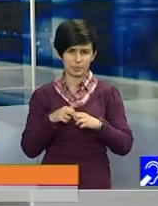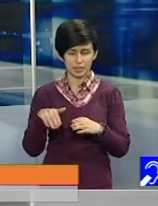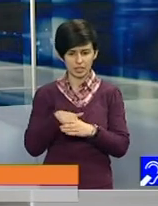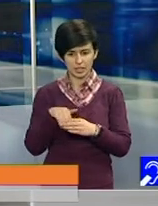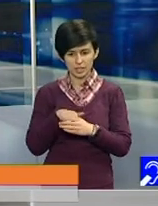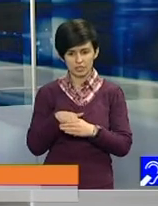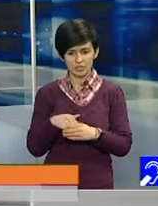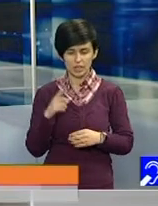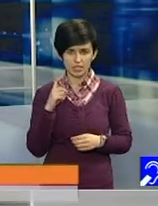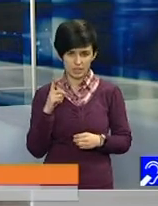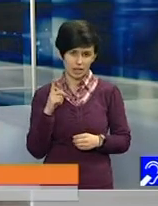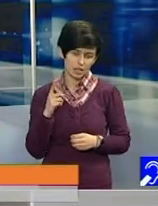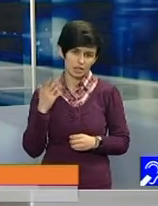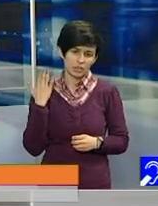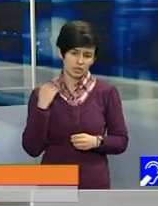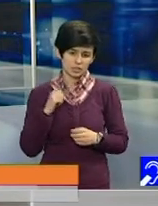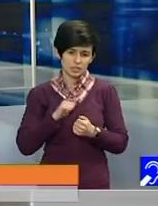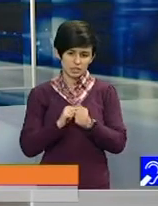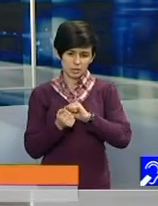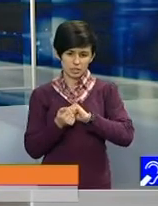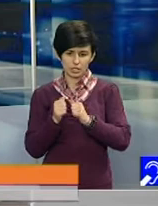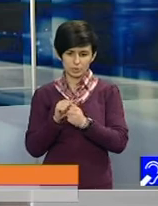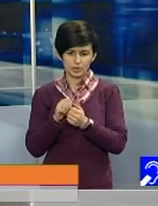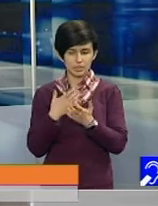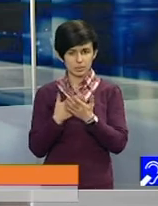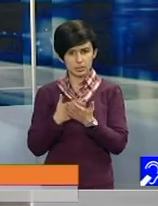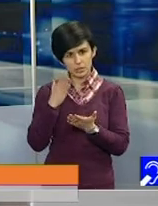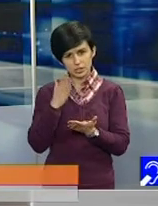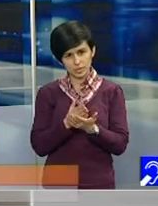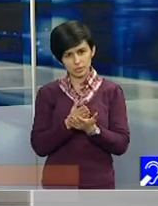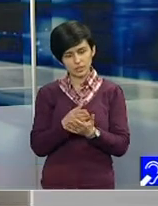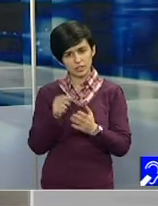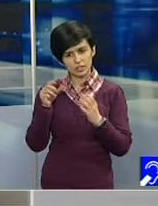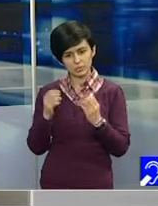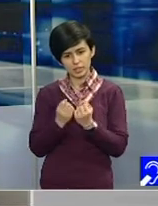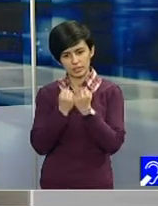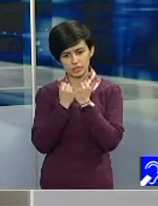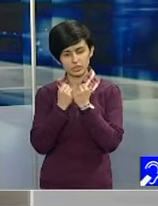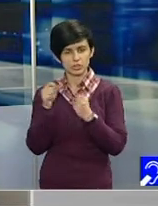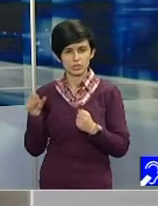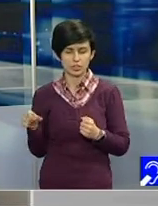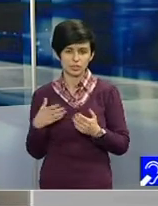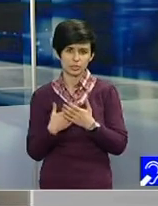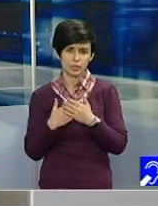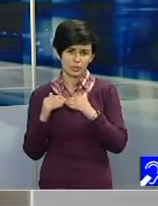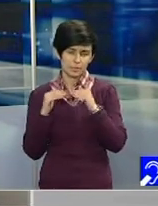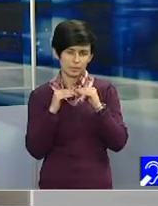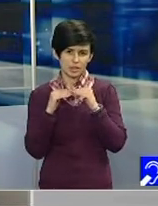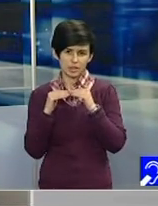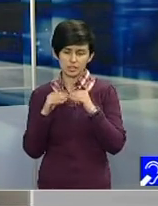Temerarii a luptat pentru drepturile supraviețuitorilor și o egalitate la locul de muncă. Chiar dacă